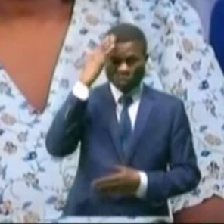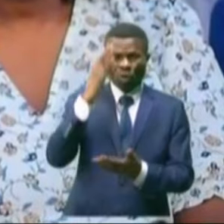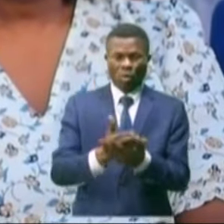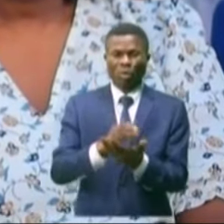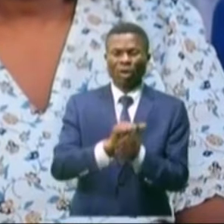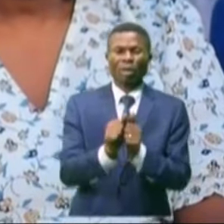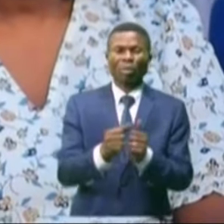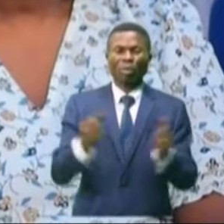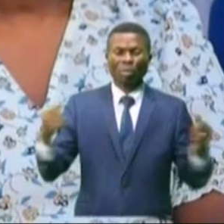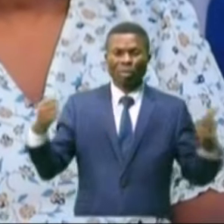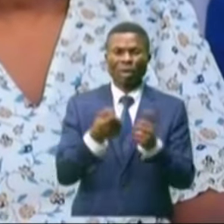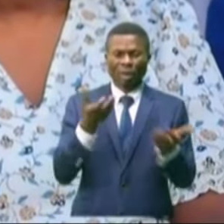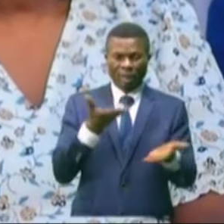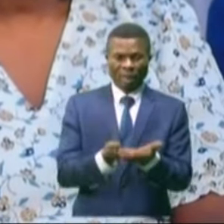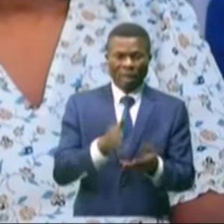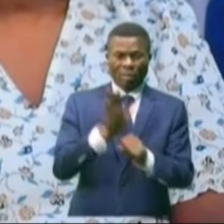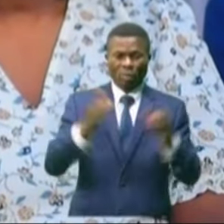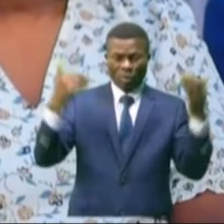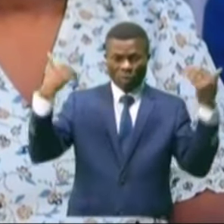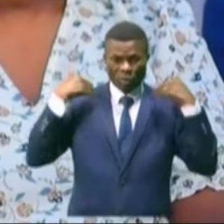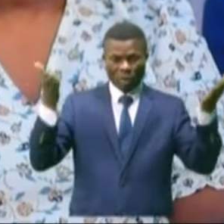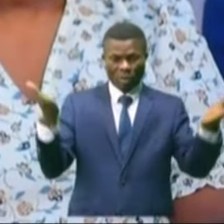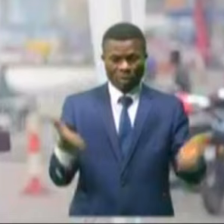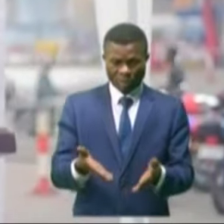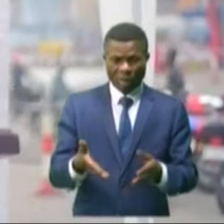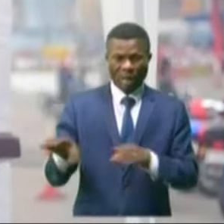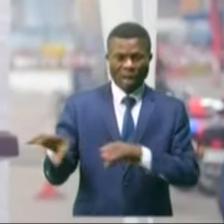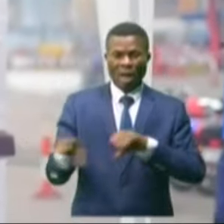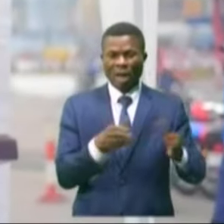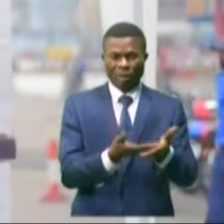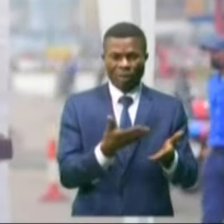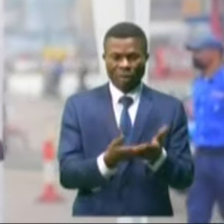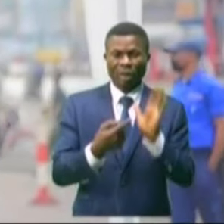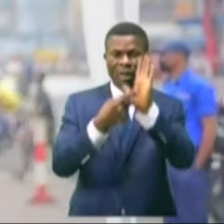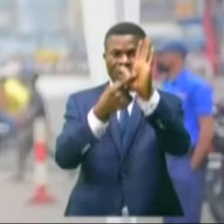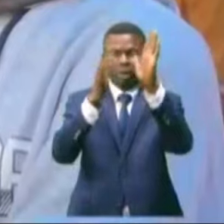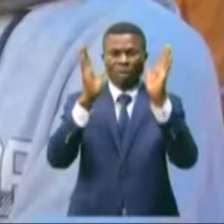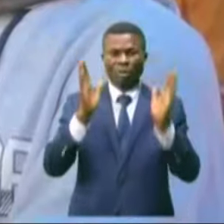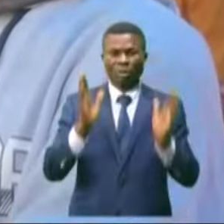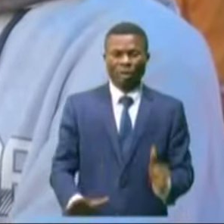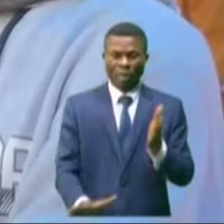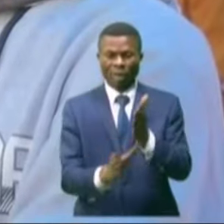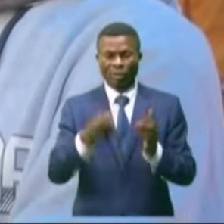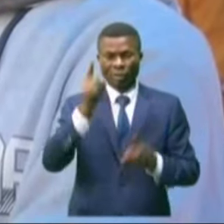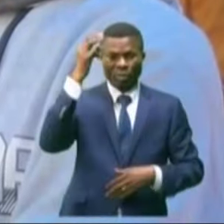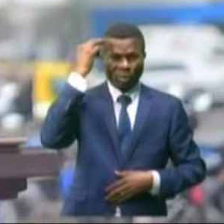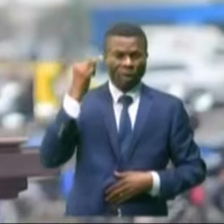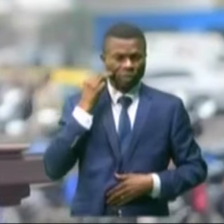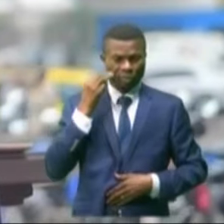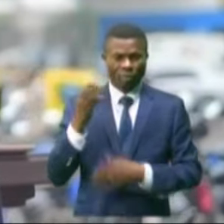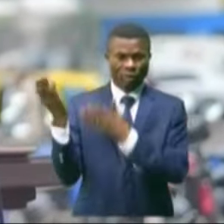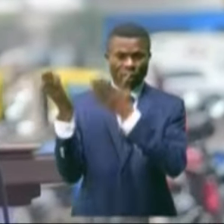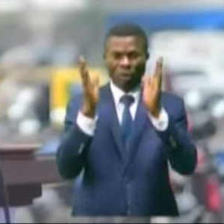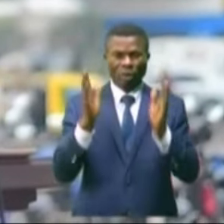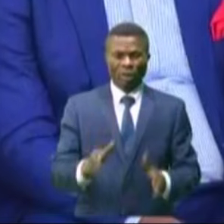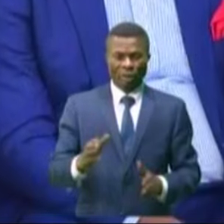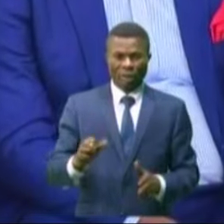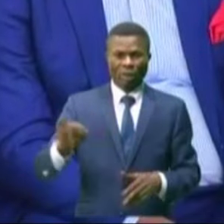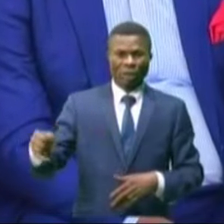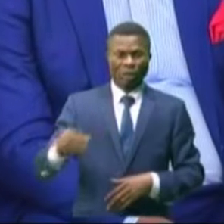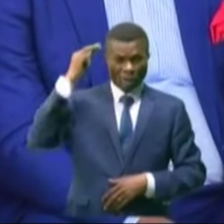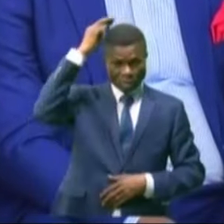fléaux. Plusieurs officiels ont pris part à cet événement dont le représentant du vice-premier ministre, ministre des Transports, celui